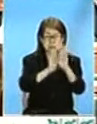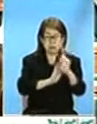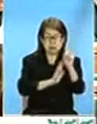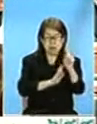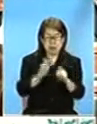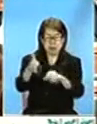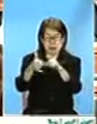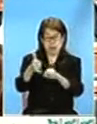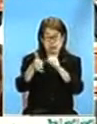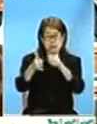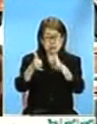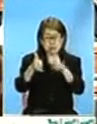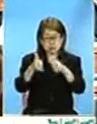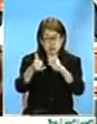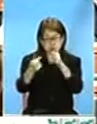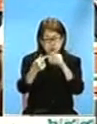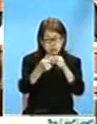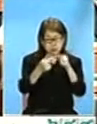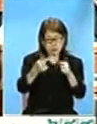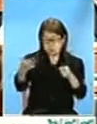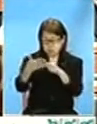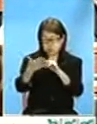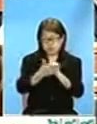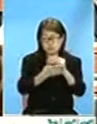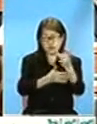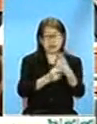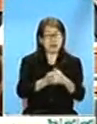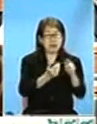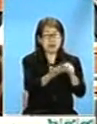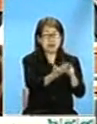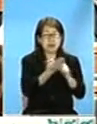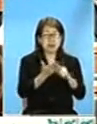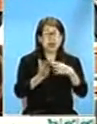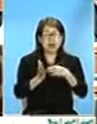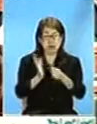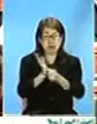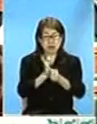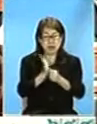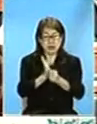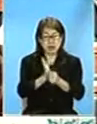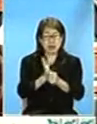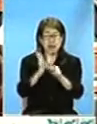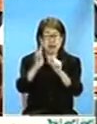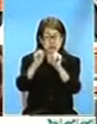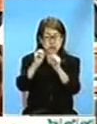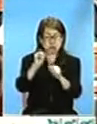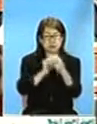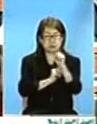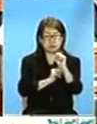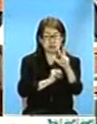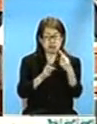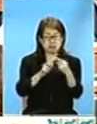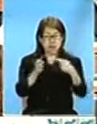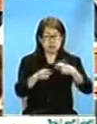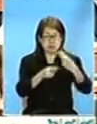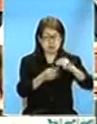ไขนั้นร่างเข้ามา13มาตราผมไม่ได้ร่วมลงชื่อด้วยแต่ว่าผมอยากเรียนว่าโดยหลัก